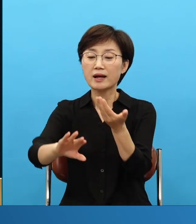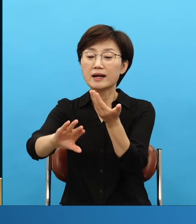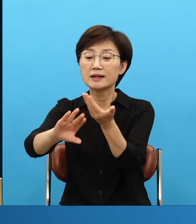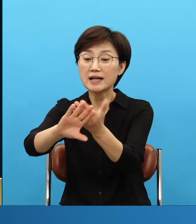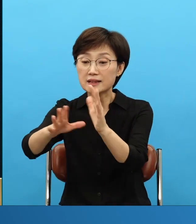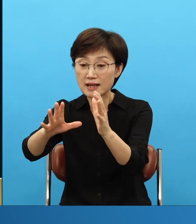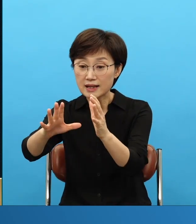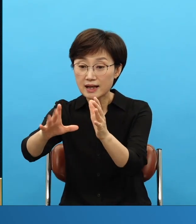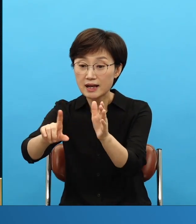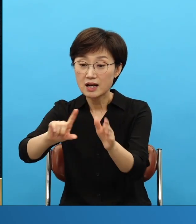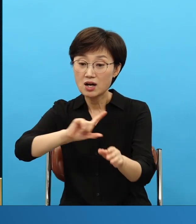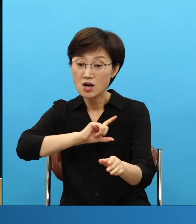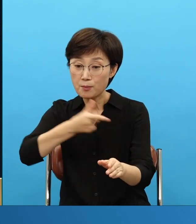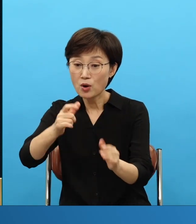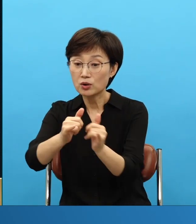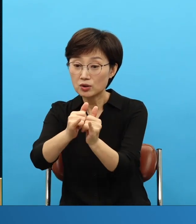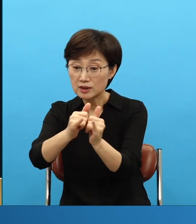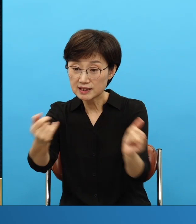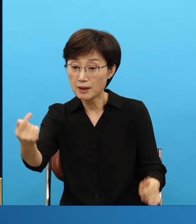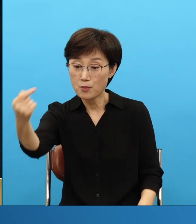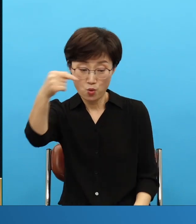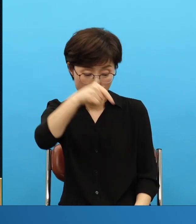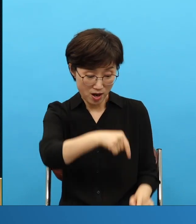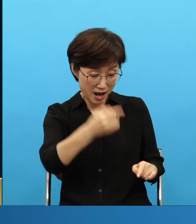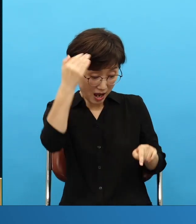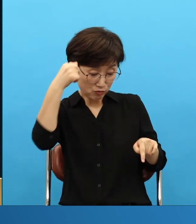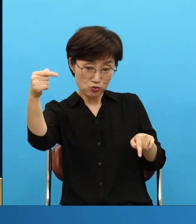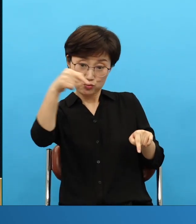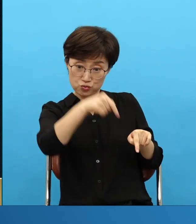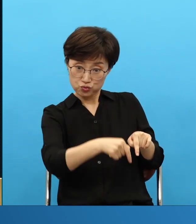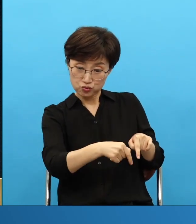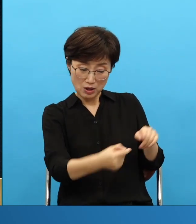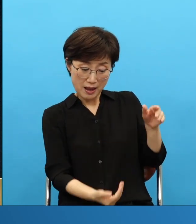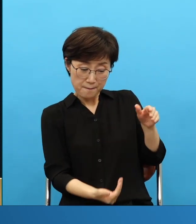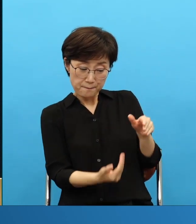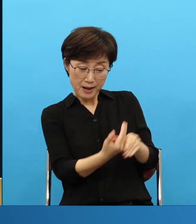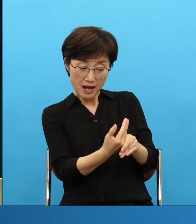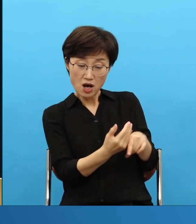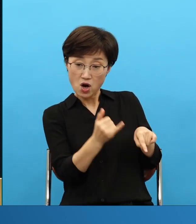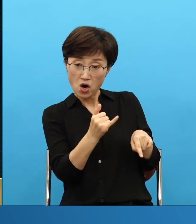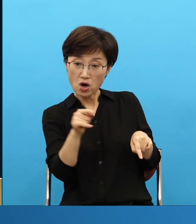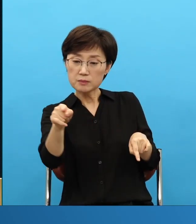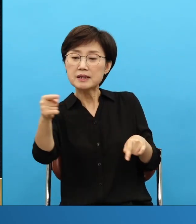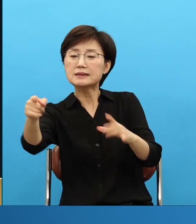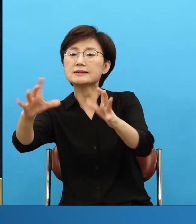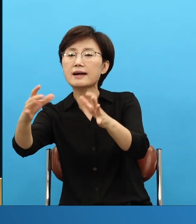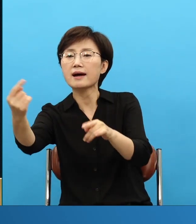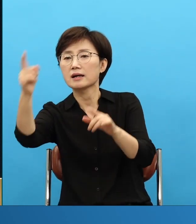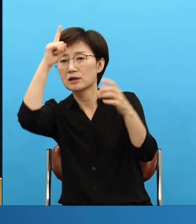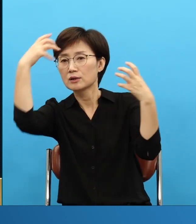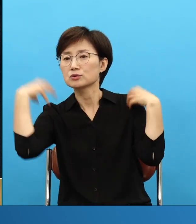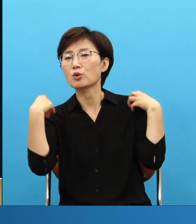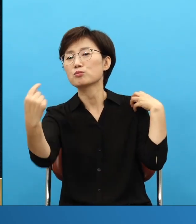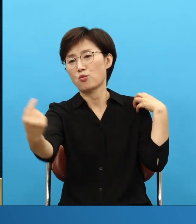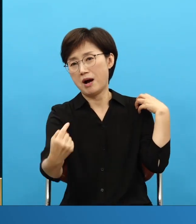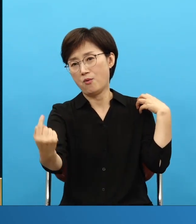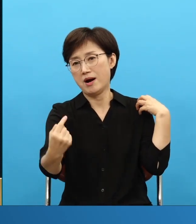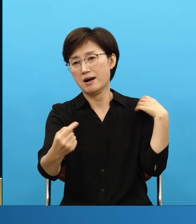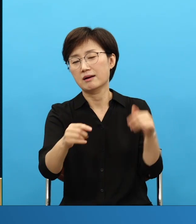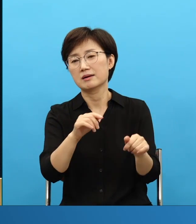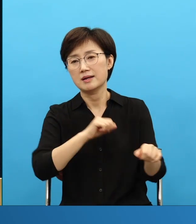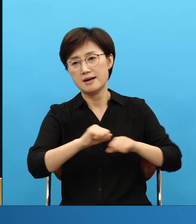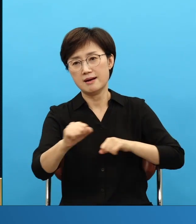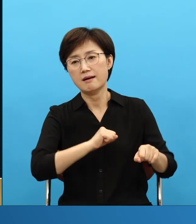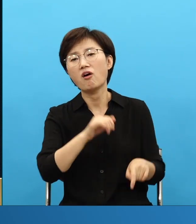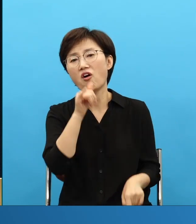났다? 간단한 얘기 아니고 한국과 그 나라와 관계 있어. And so if a national from a different country comes to our country and faces trouble here, then it's